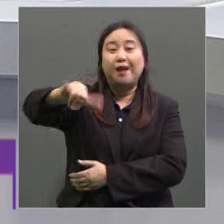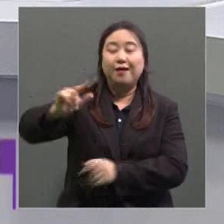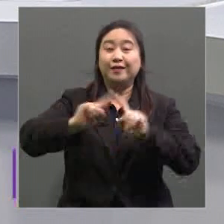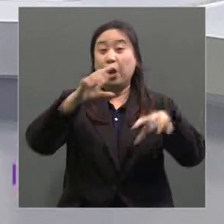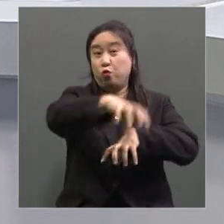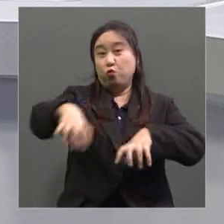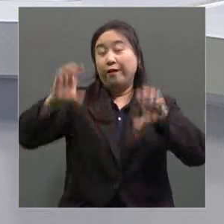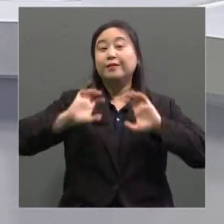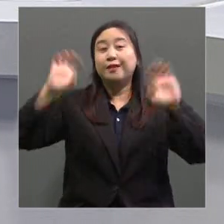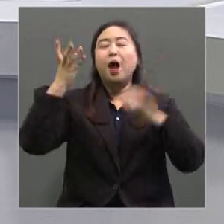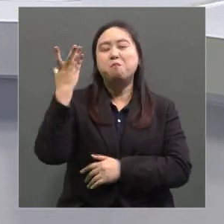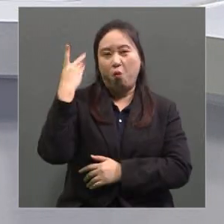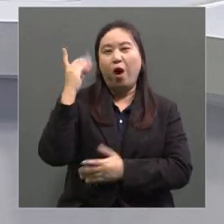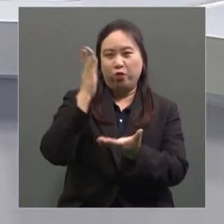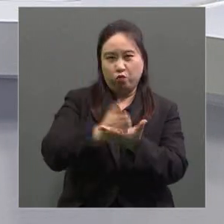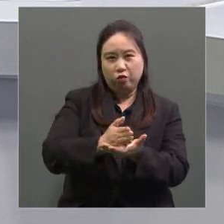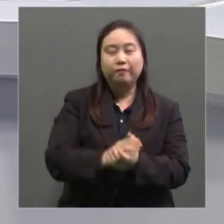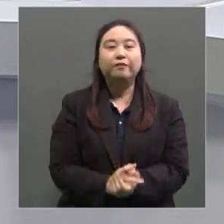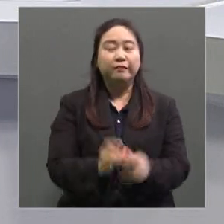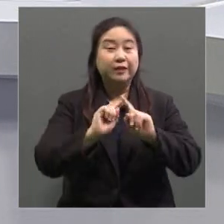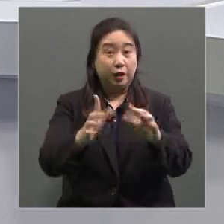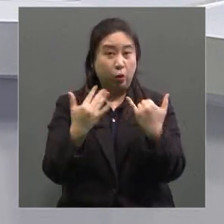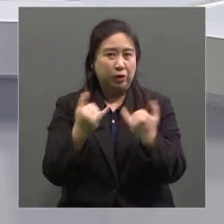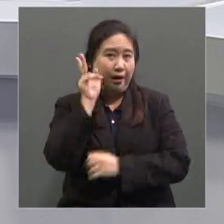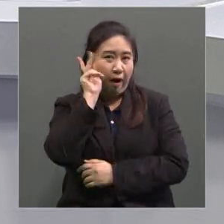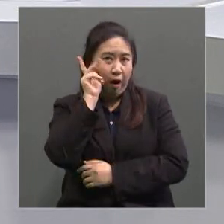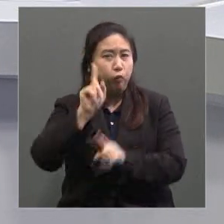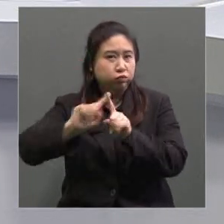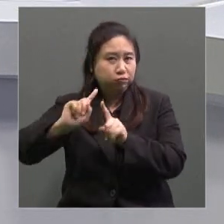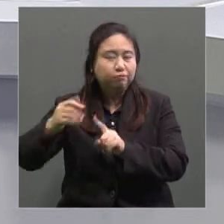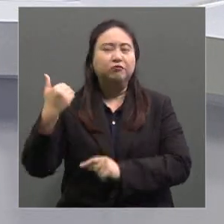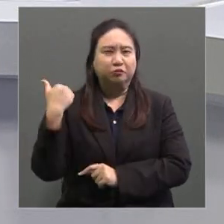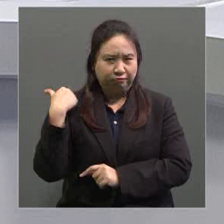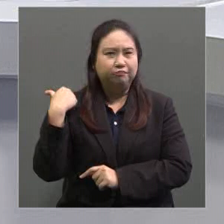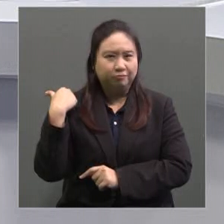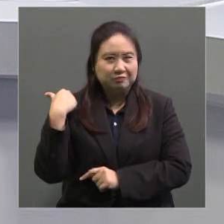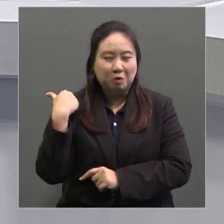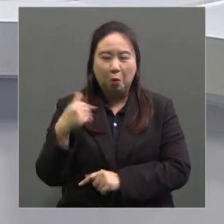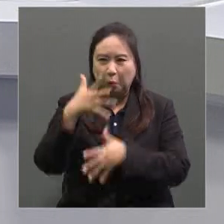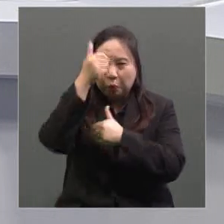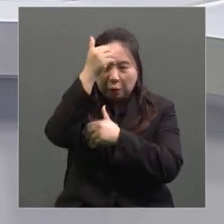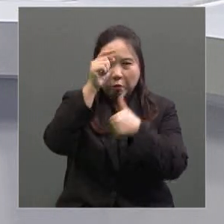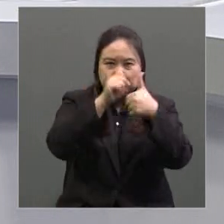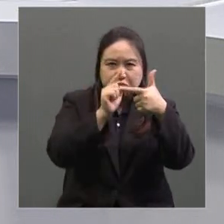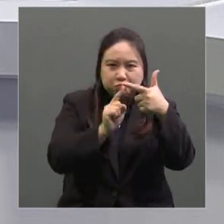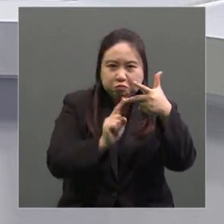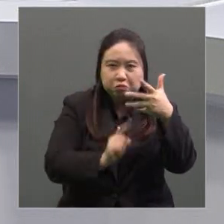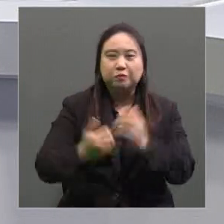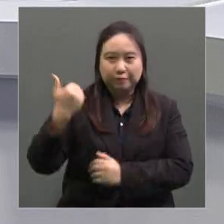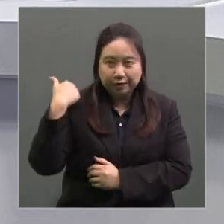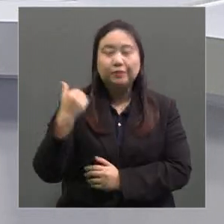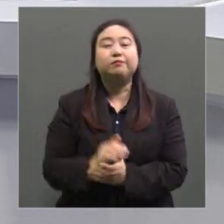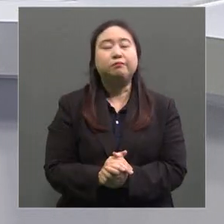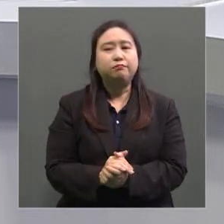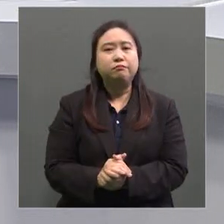ราชการเมื่อวานก็ยังเป็นวันหยุดอยู ่ถูกต้องนะคะแต่ว่าประเด็นข่าวเนี่ยมีความเคลื่อนไหวแล้วก็มีความร้อนแรงหลายเรื่องหลายกรณี